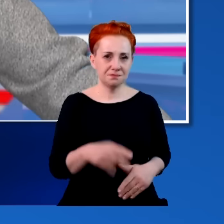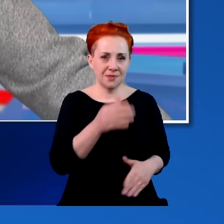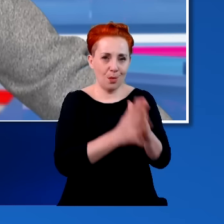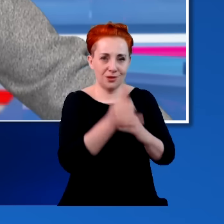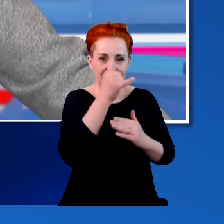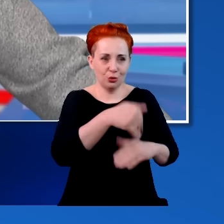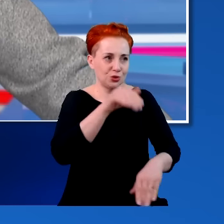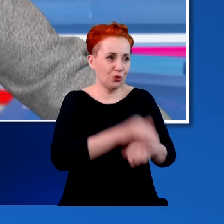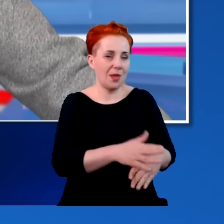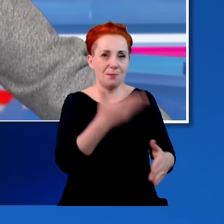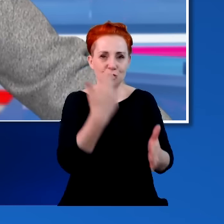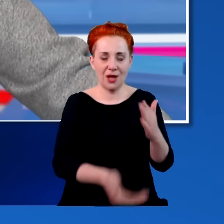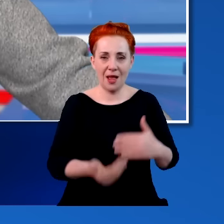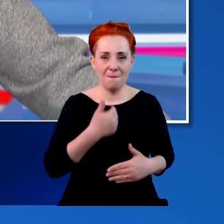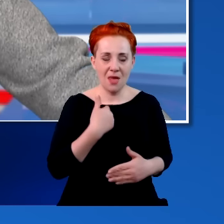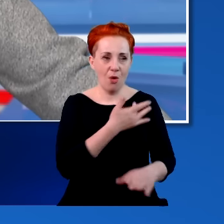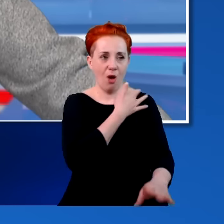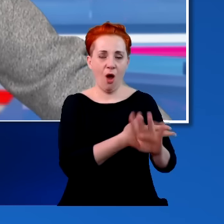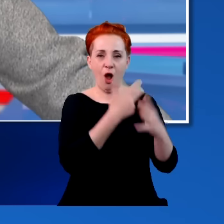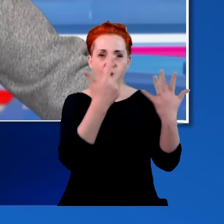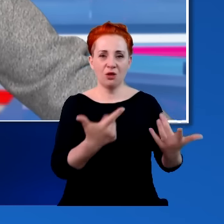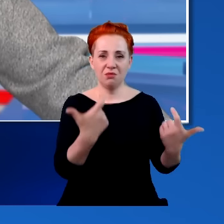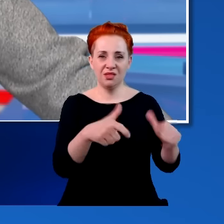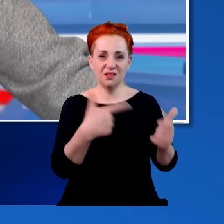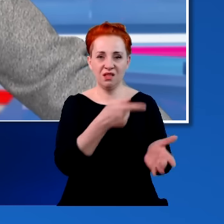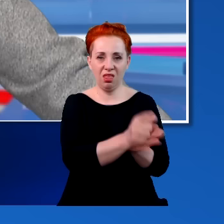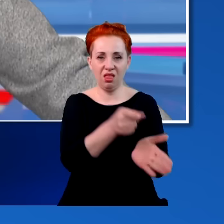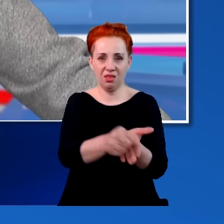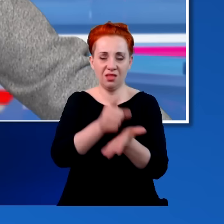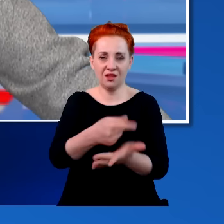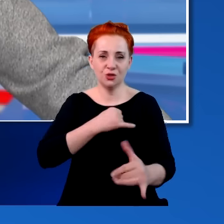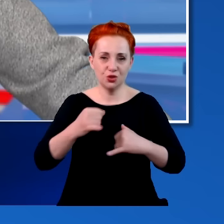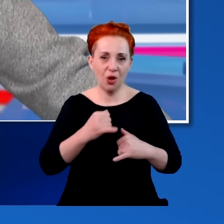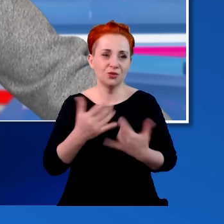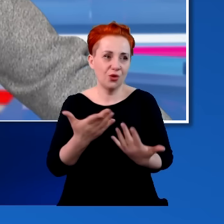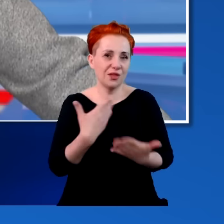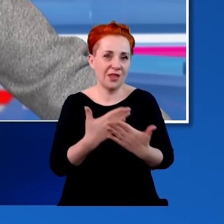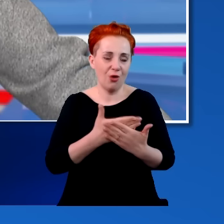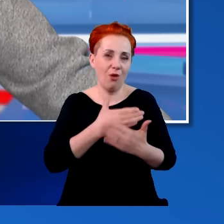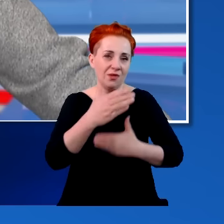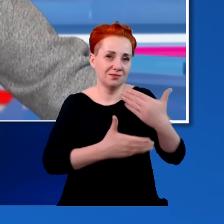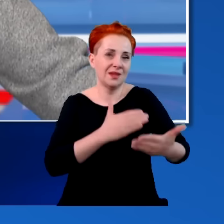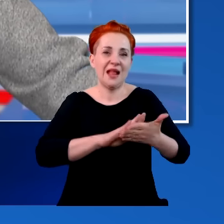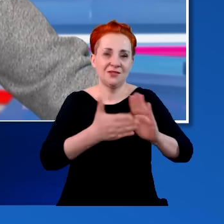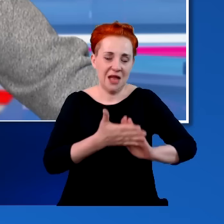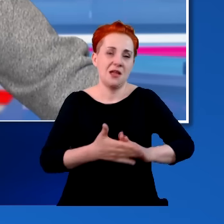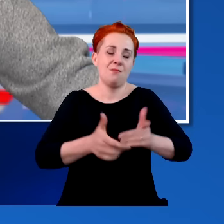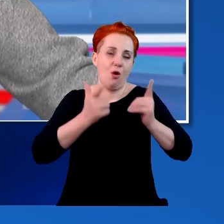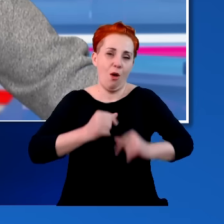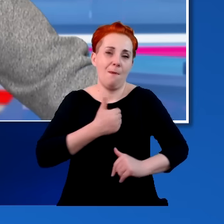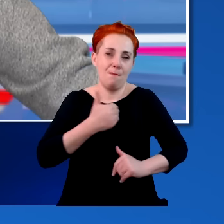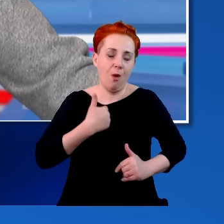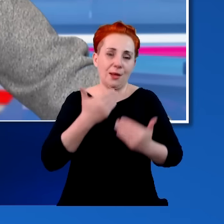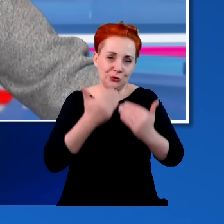przez 8 lat nieudolnie rządziliście i Polacy i Polki wam podziękowały. I większość